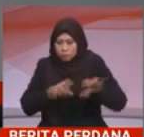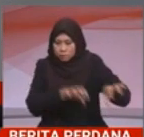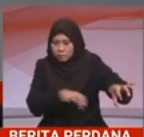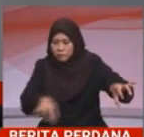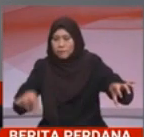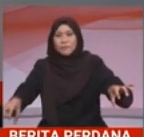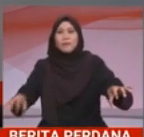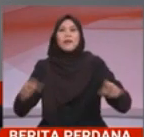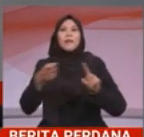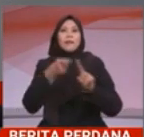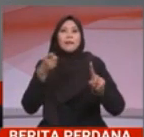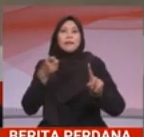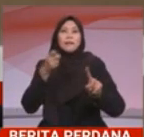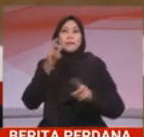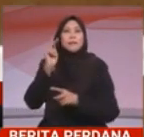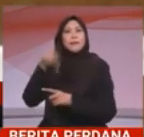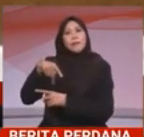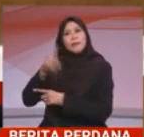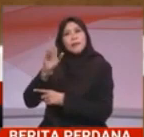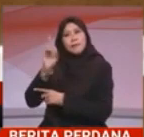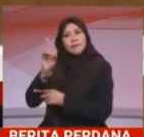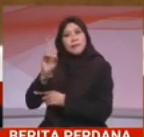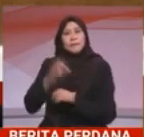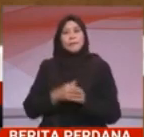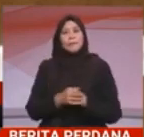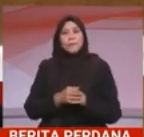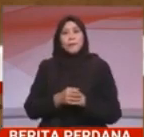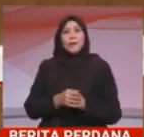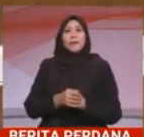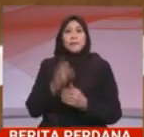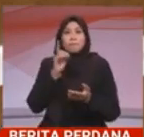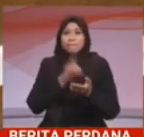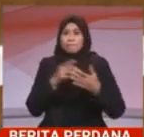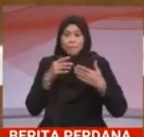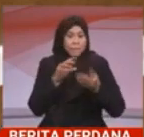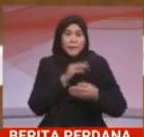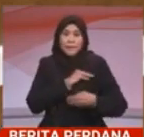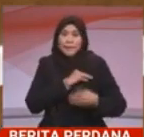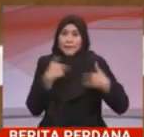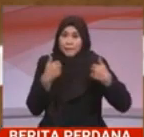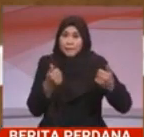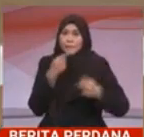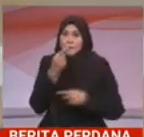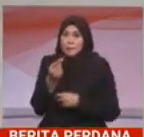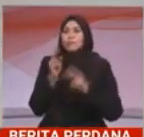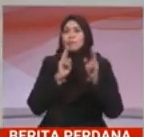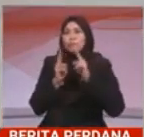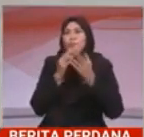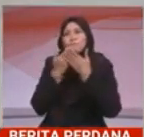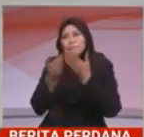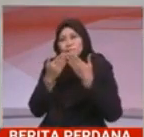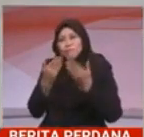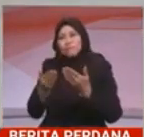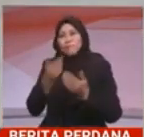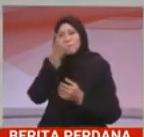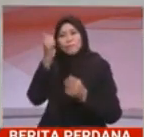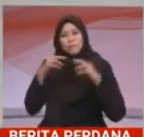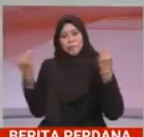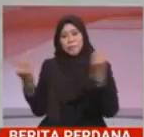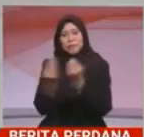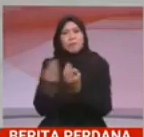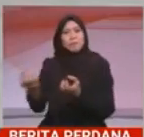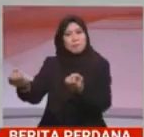oleh pejabat kesehatan daerah Vicky Di Dalam pada itu translate.co.com turut mengucapkan terima kasih dengan keprihatinan masyarakat